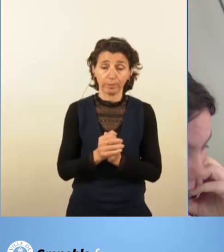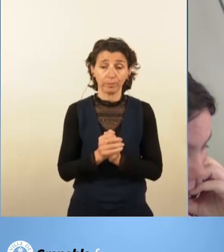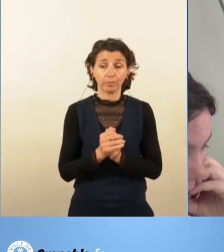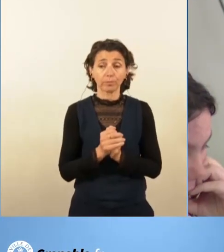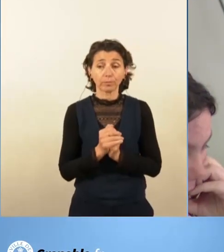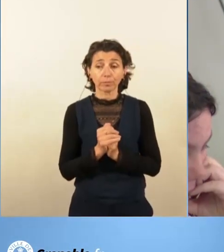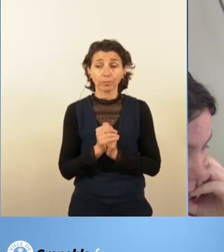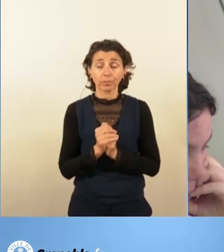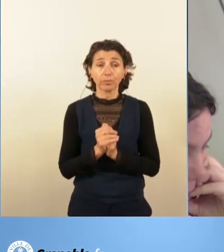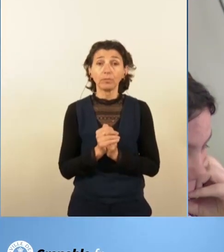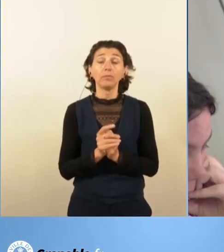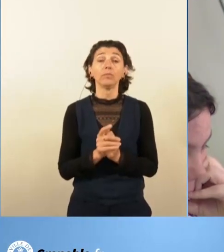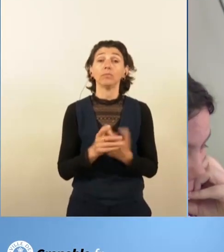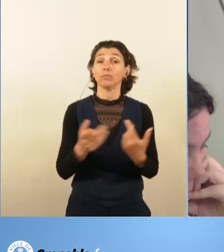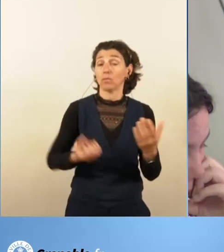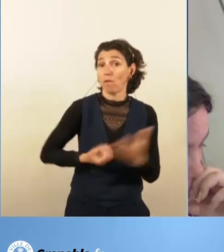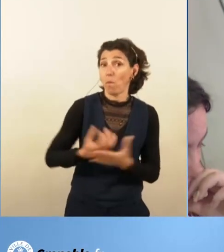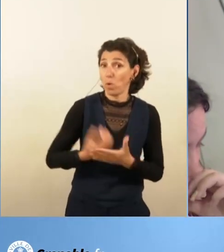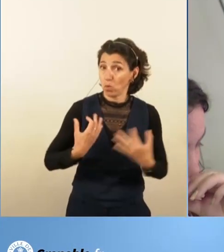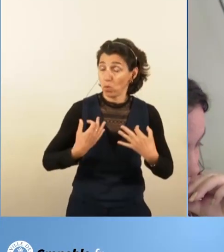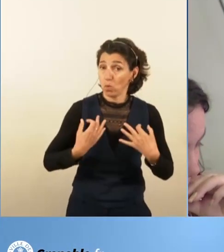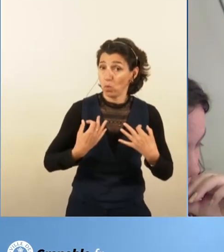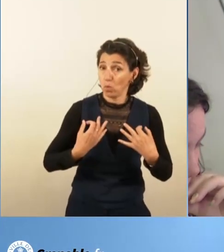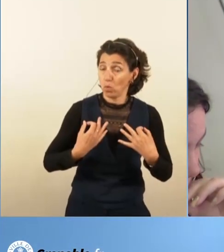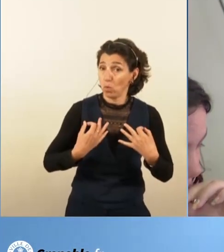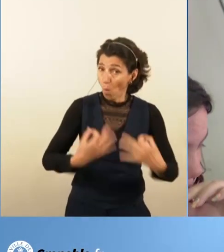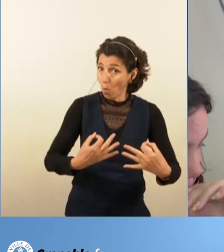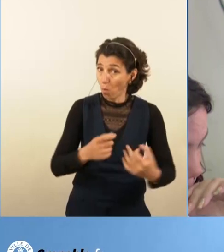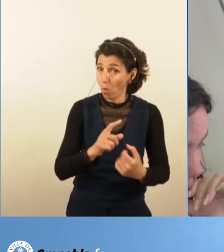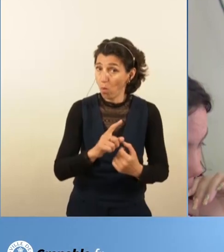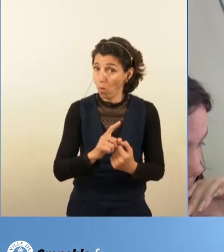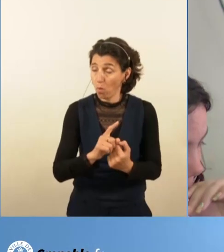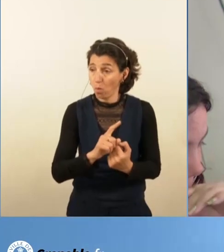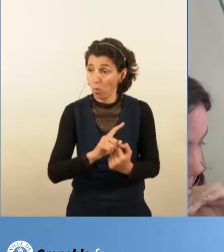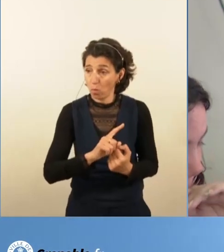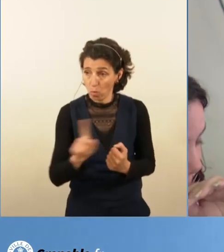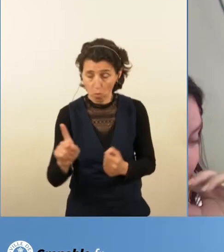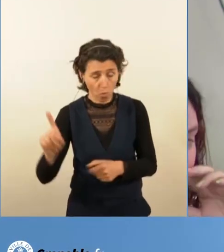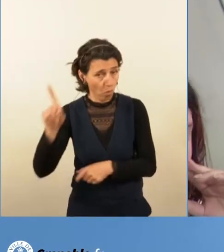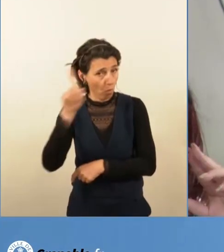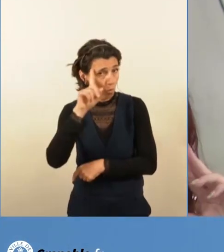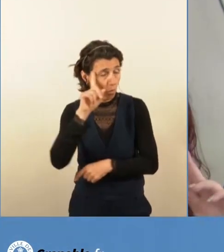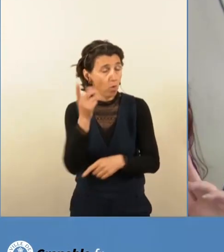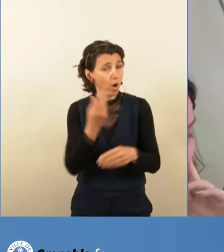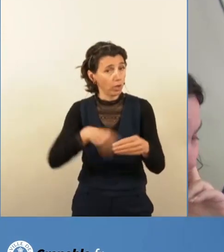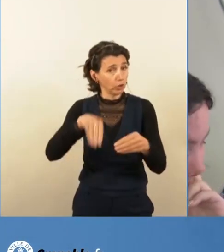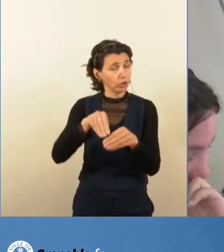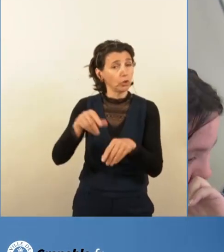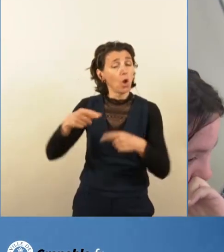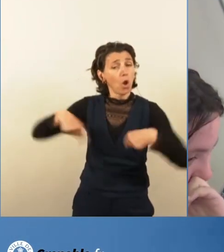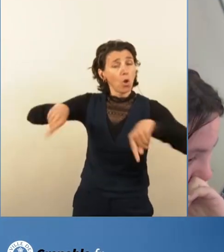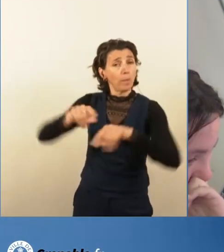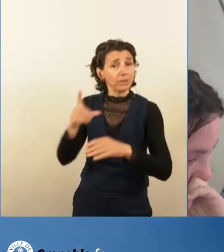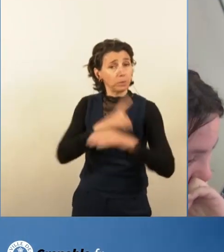neutre du tout pour nous que c'est le moment de signaler que la commission départementale de sécurité le 24